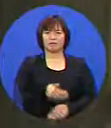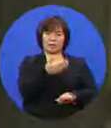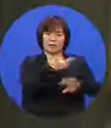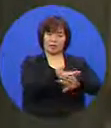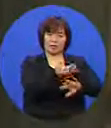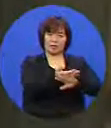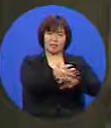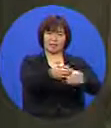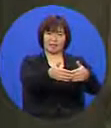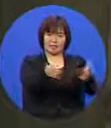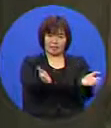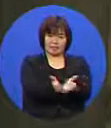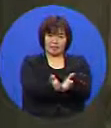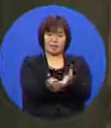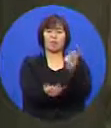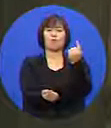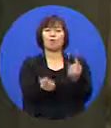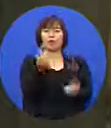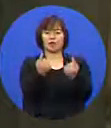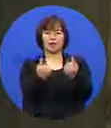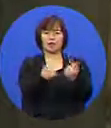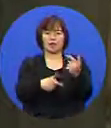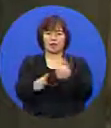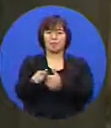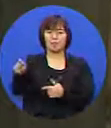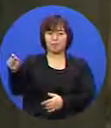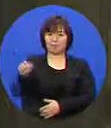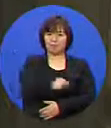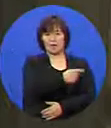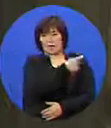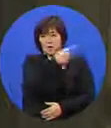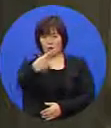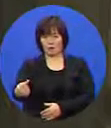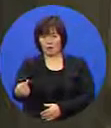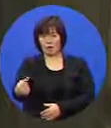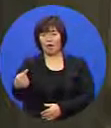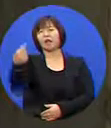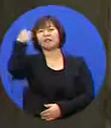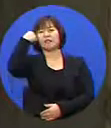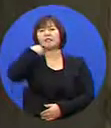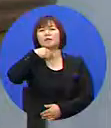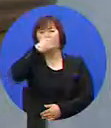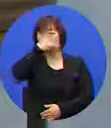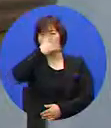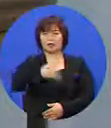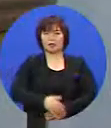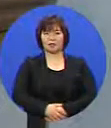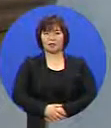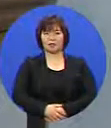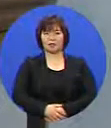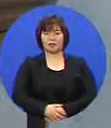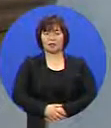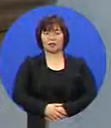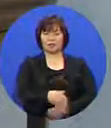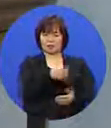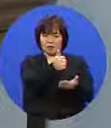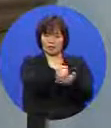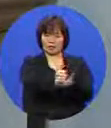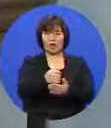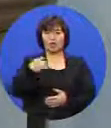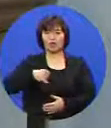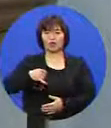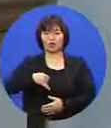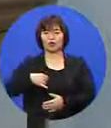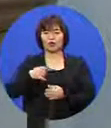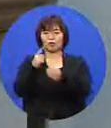다른 단체보다는 더 빨리 왔다 이런 생각이 듭니다. 심연 스님과 함께